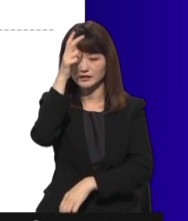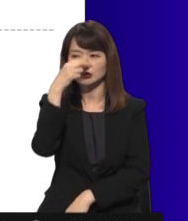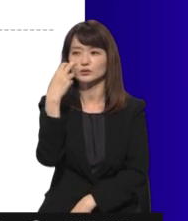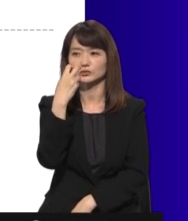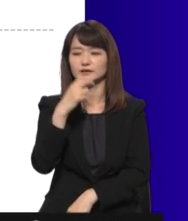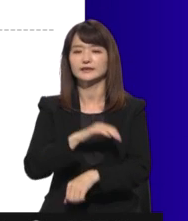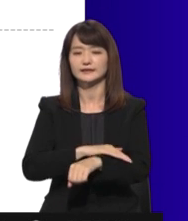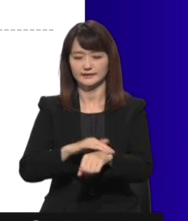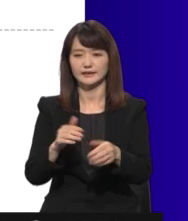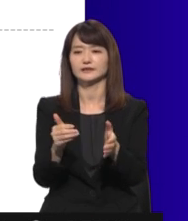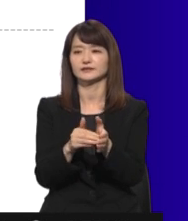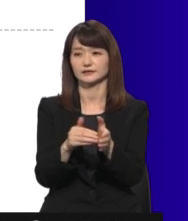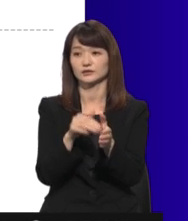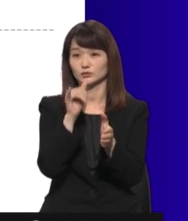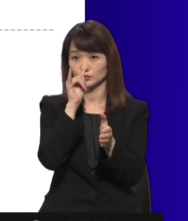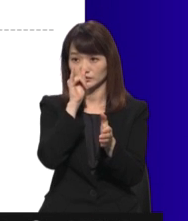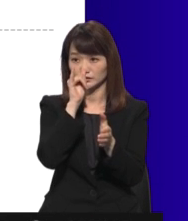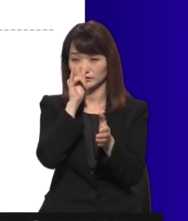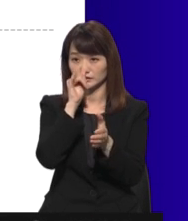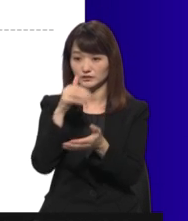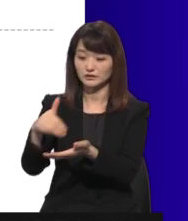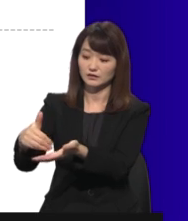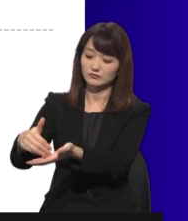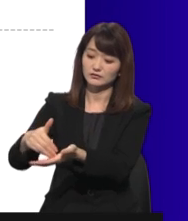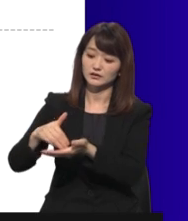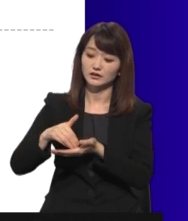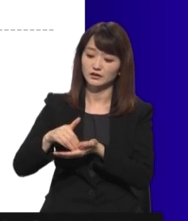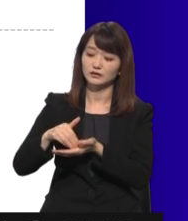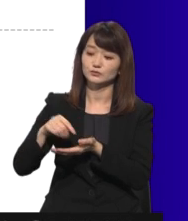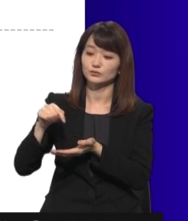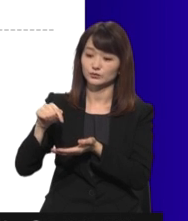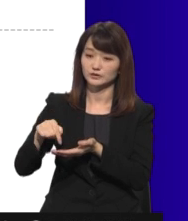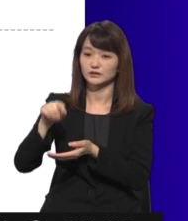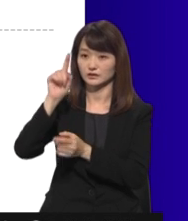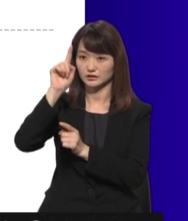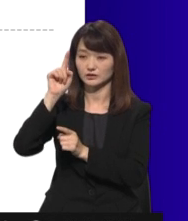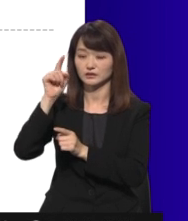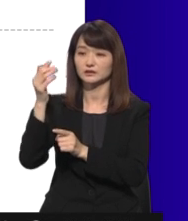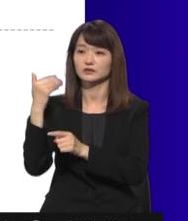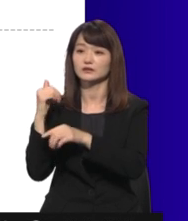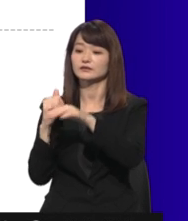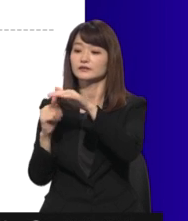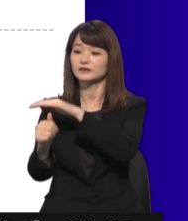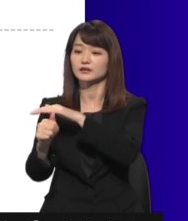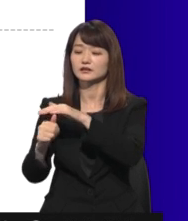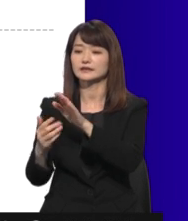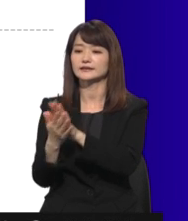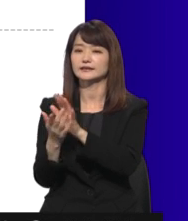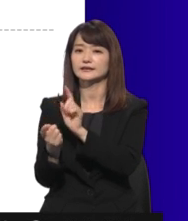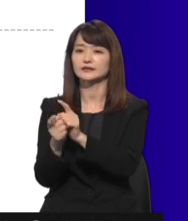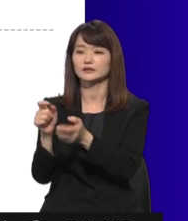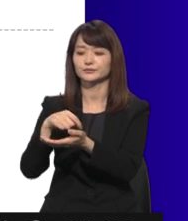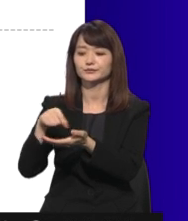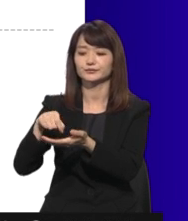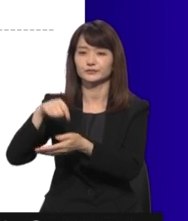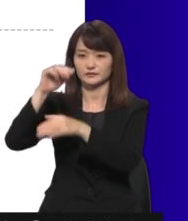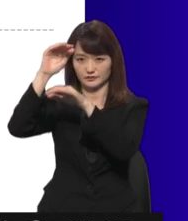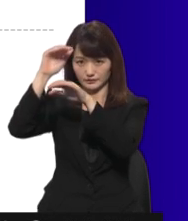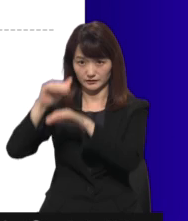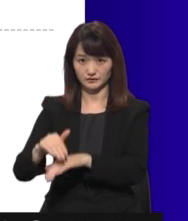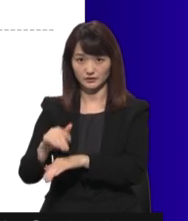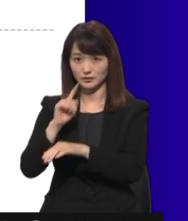정리할 수 있다 라는 제안을 받았다고 이주석 전 대표가 잡힐 탄원서에 쓴 내용입니다